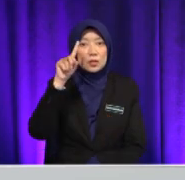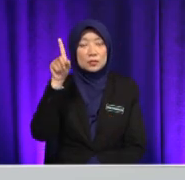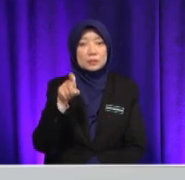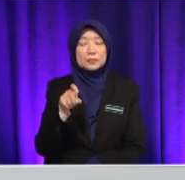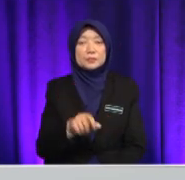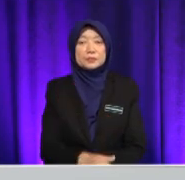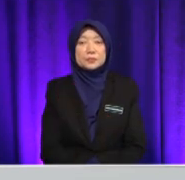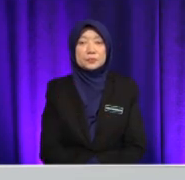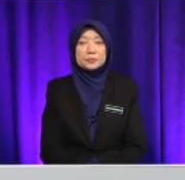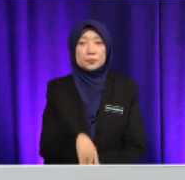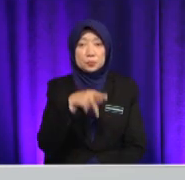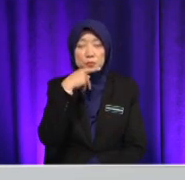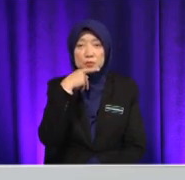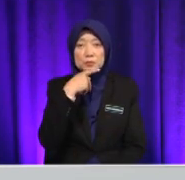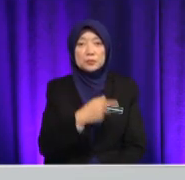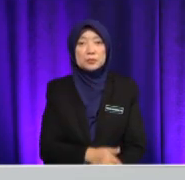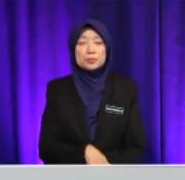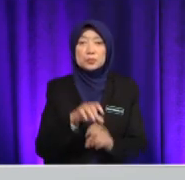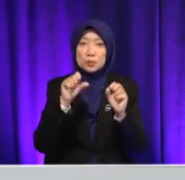Putri Balqis